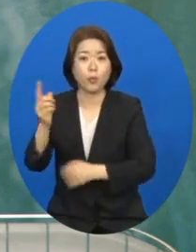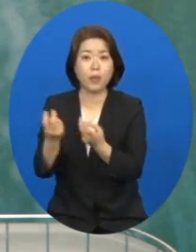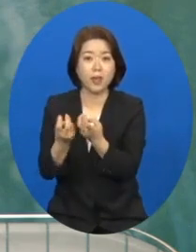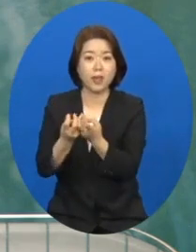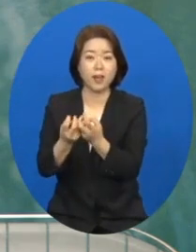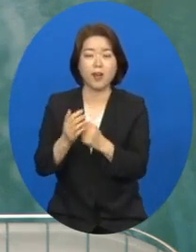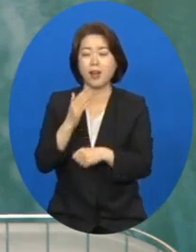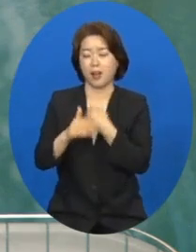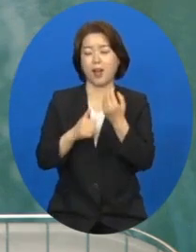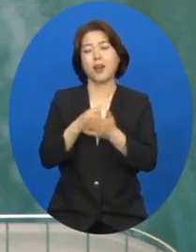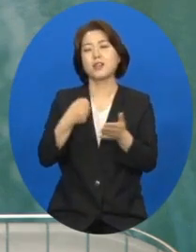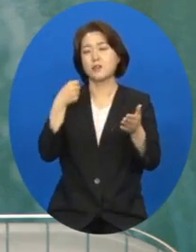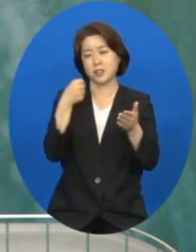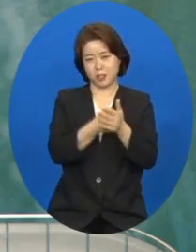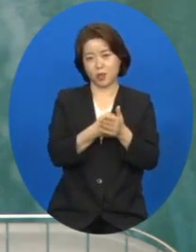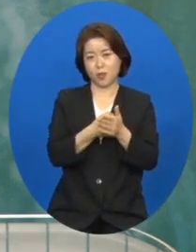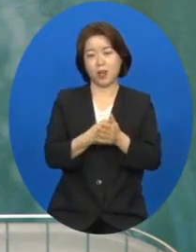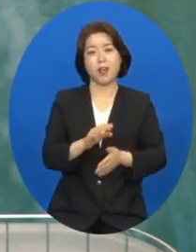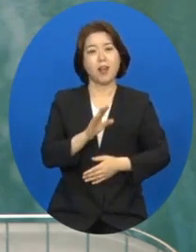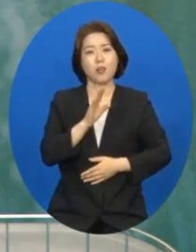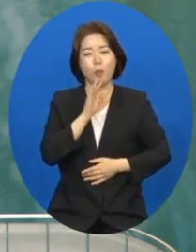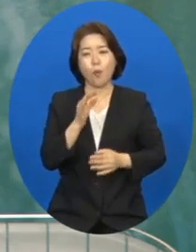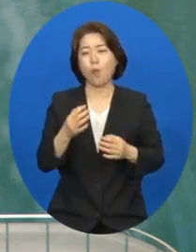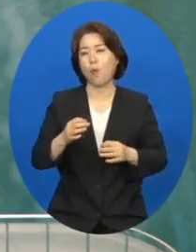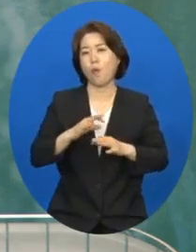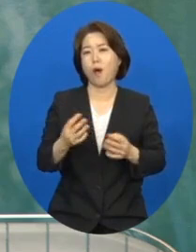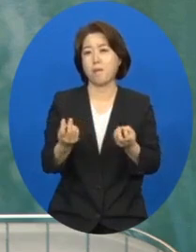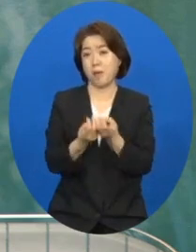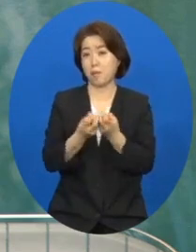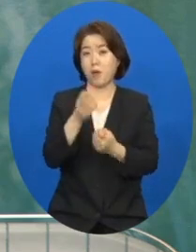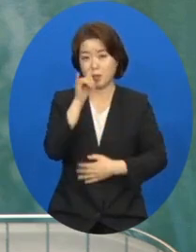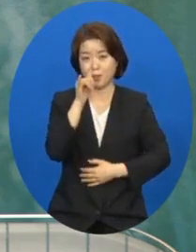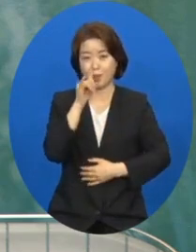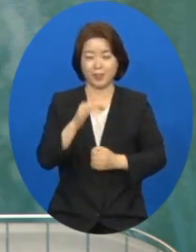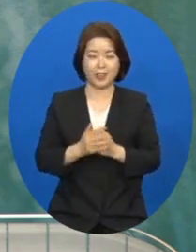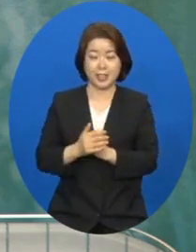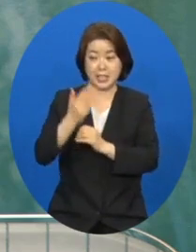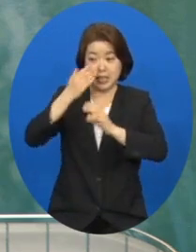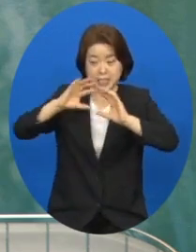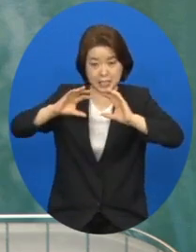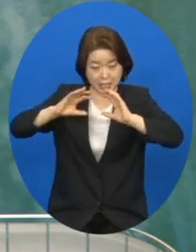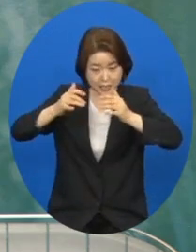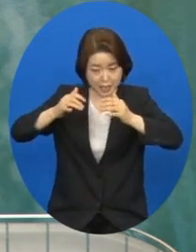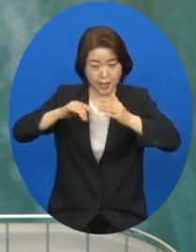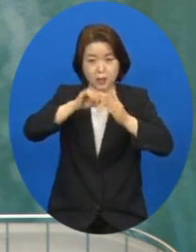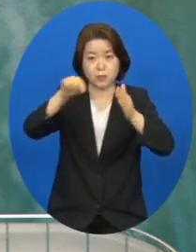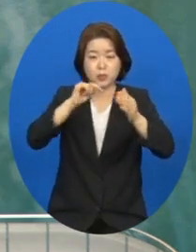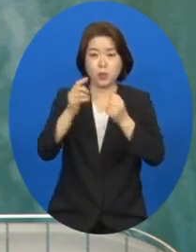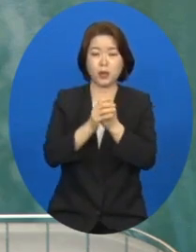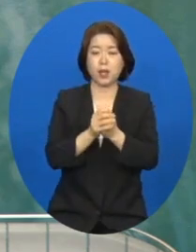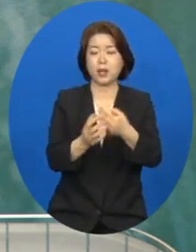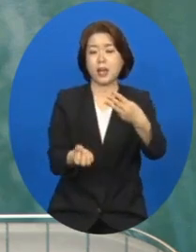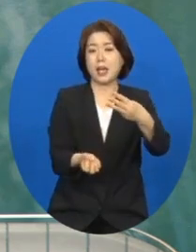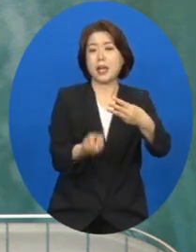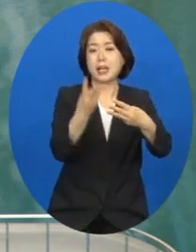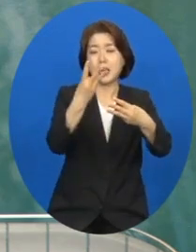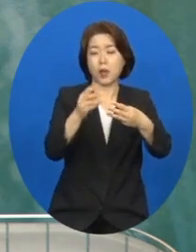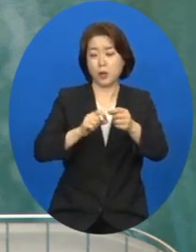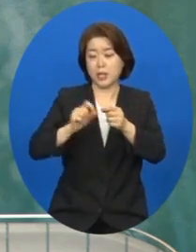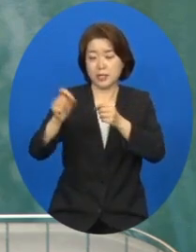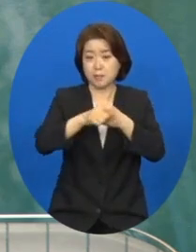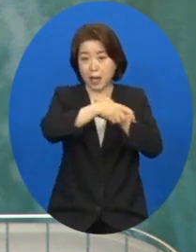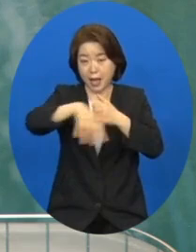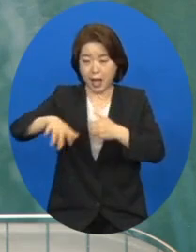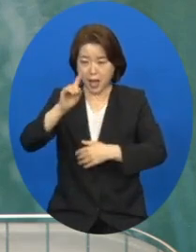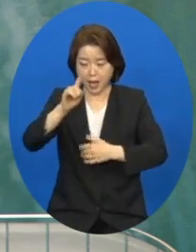하나님께서 정하신 참 놀라운 방법이 이스라엘 지파 중에 레위 지파를 한 지파를